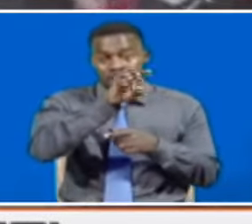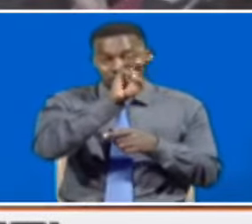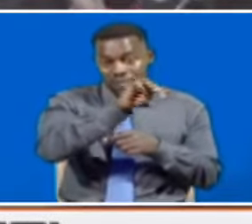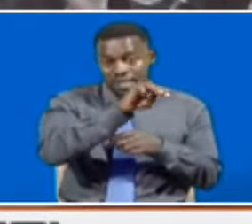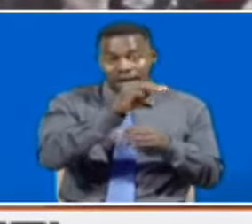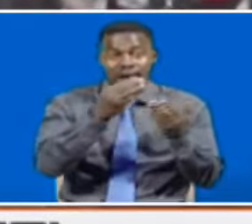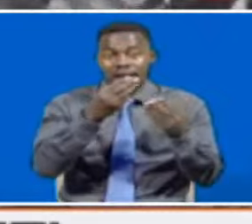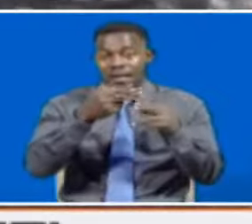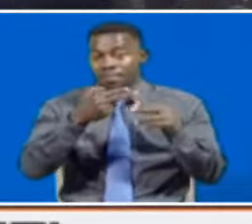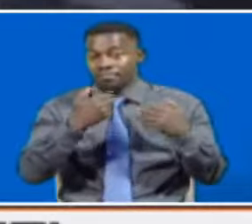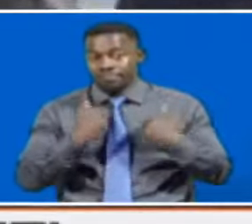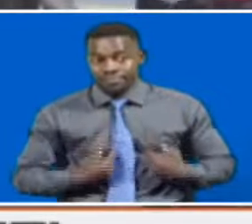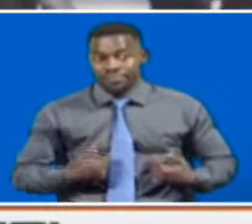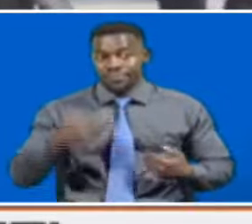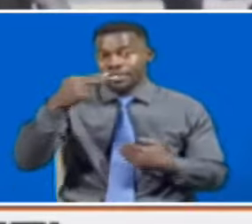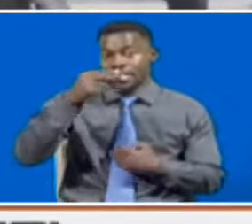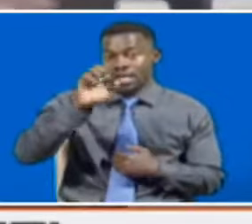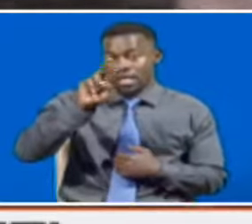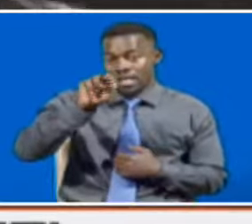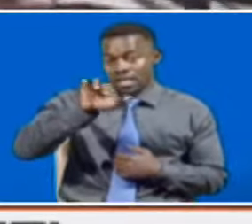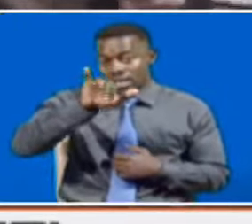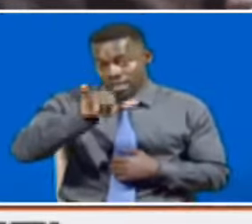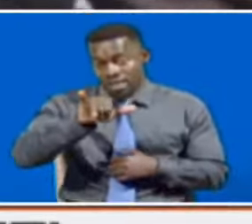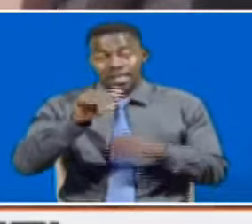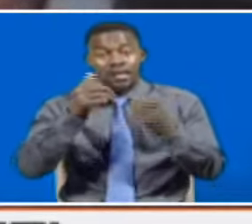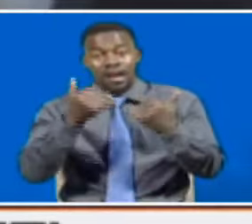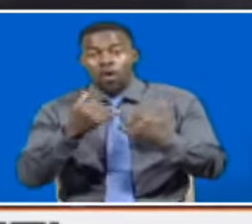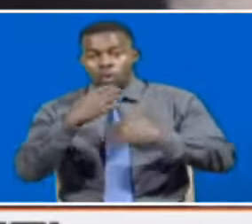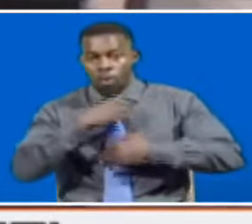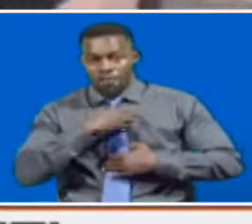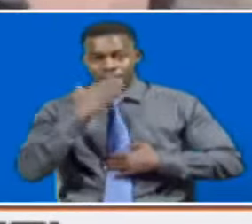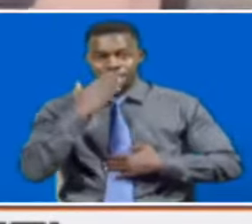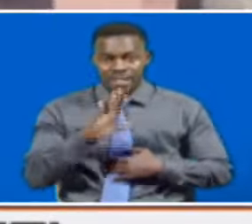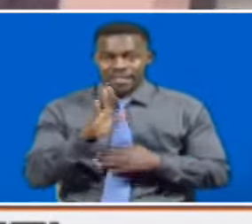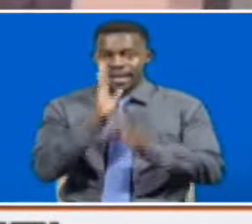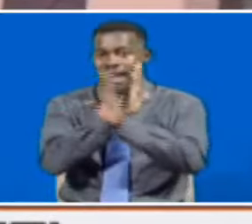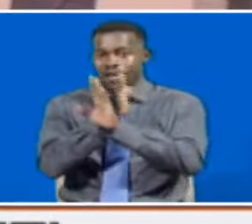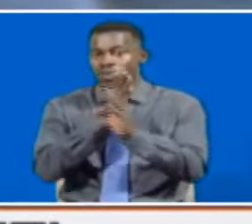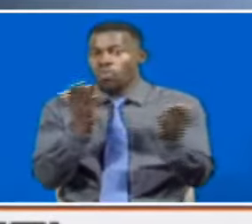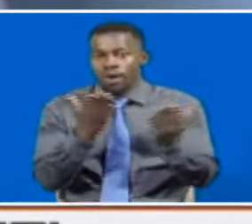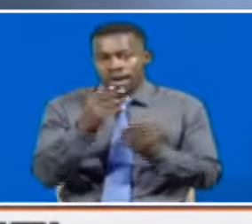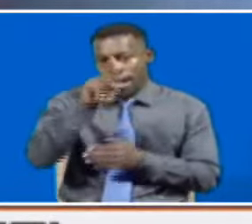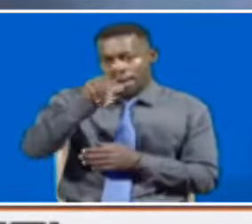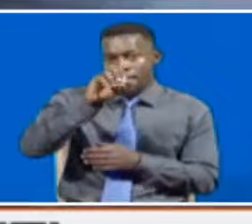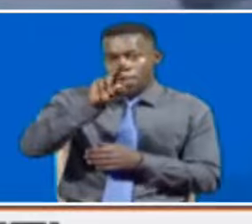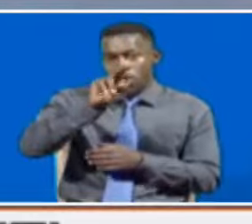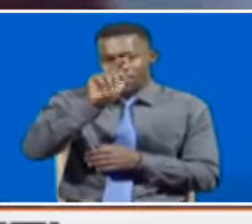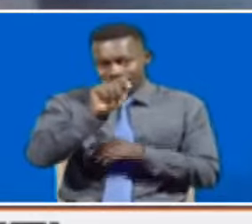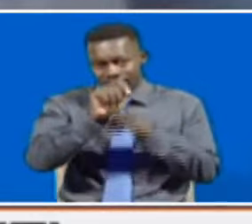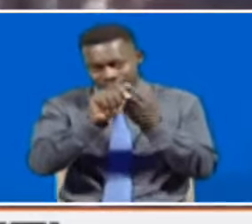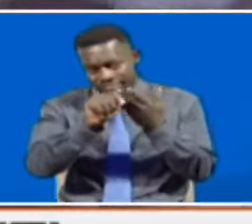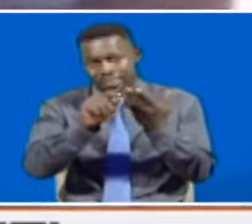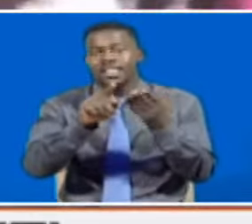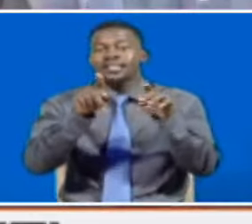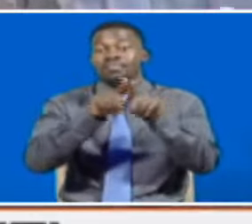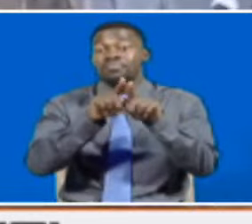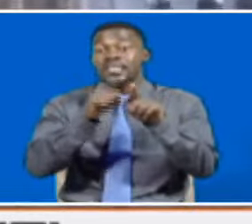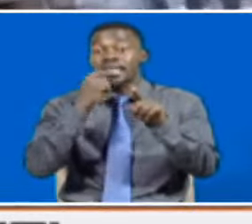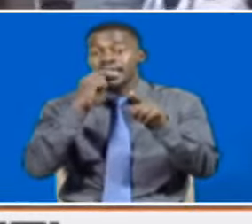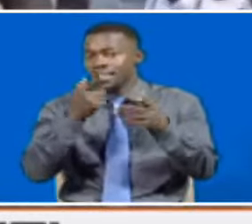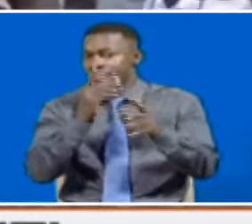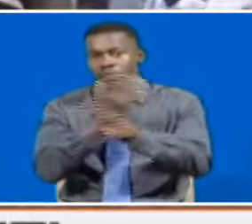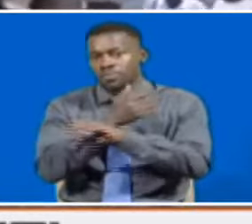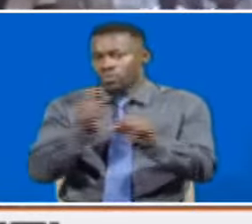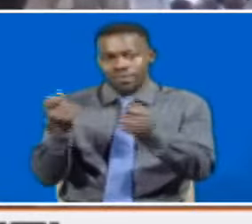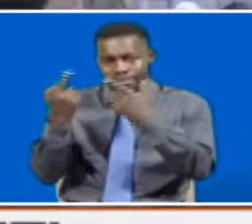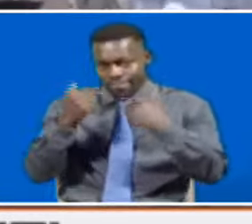kujiuzulu. Hadi kufikia sasa Henry bado amejisitiri Puerto Rico, magenge ya kiapa kumaliza endapo watajaribu kuingia Haiti.